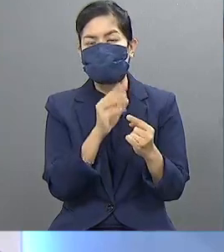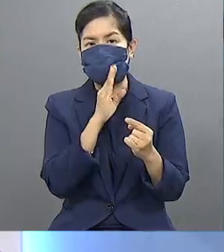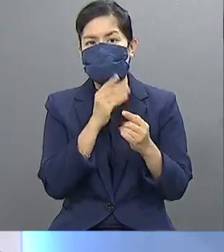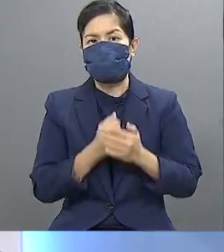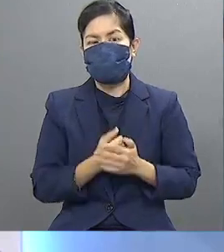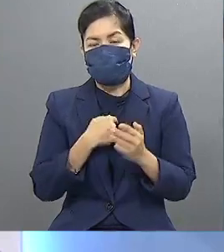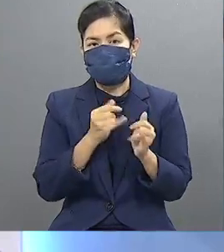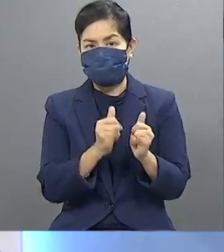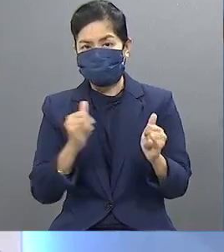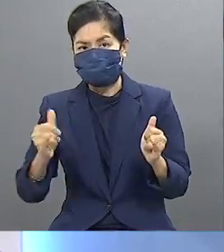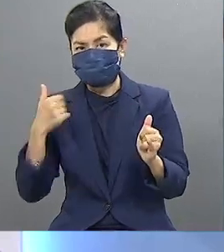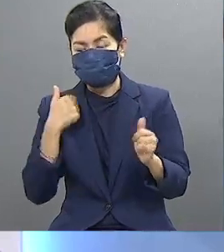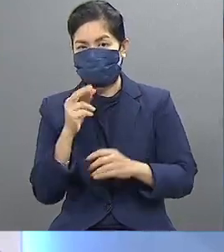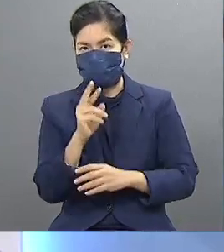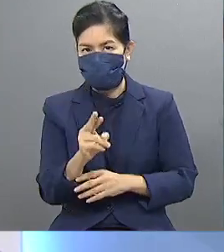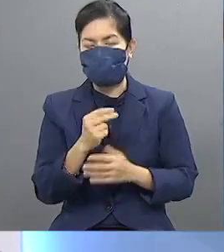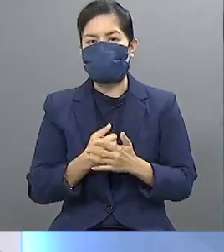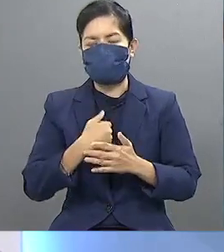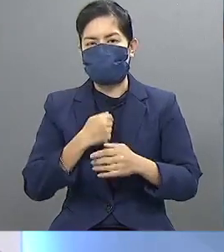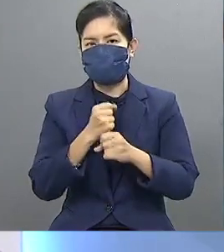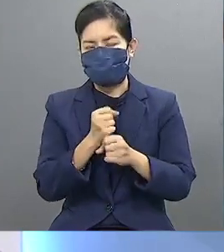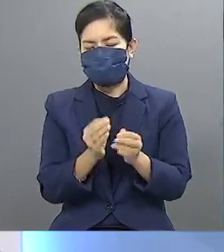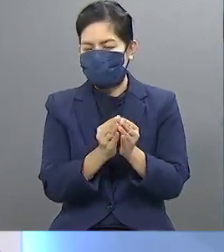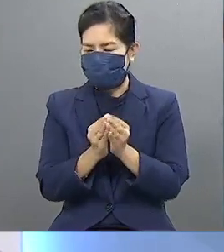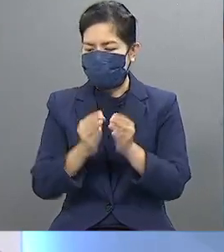องเรารู้ว่าเราใส่อะไรไปบ้างนะครับถ้าเป็นอาหาร